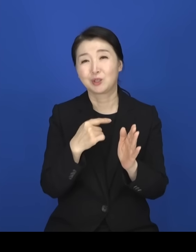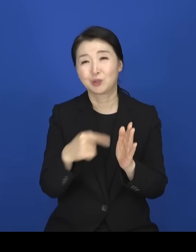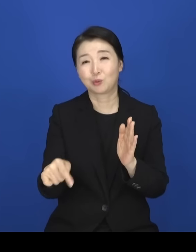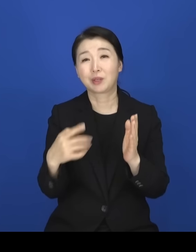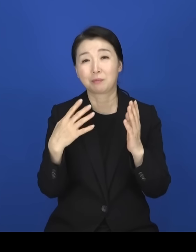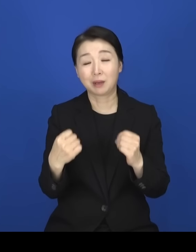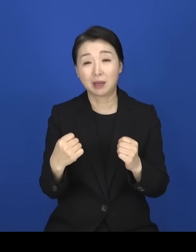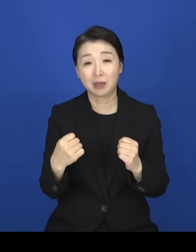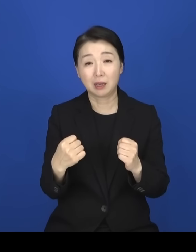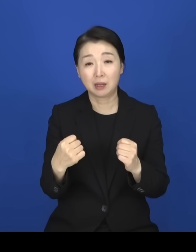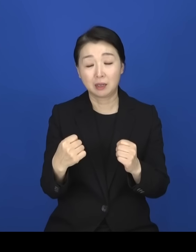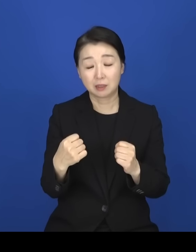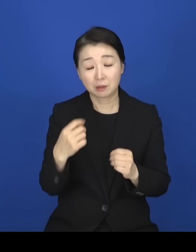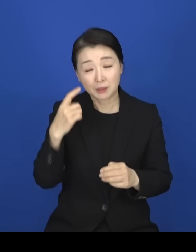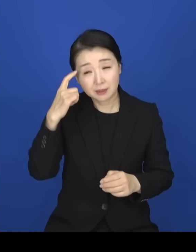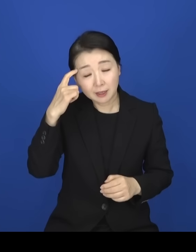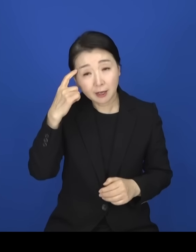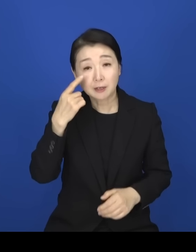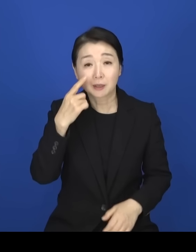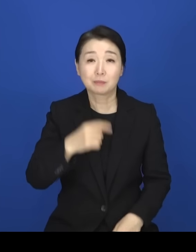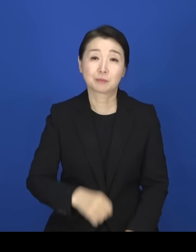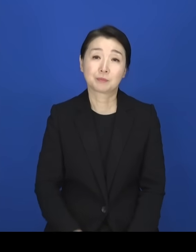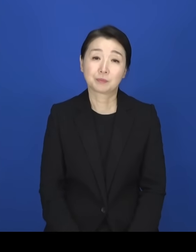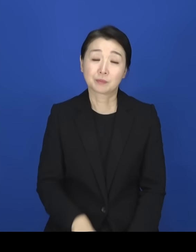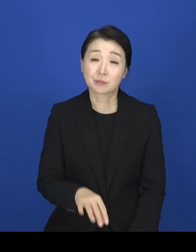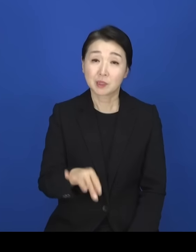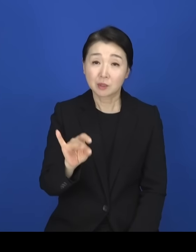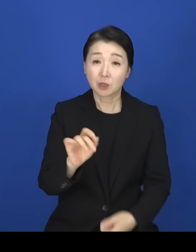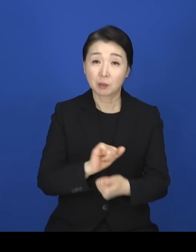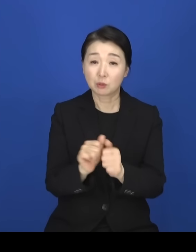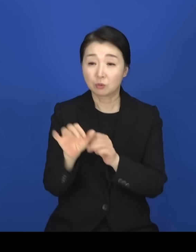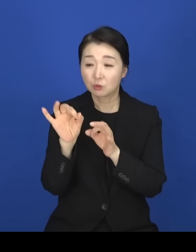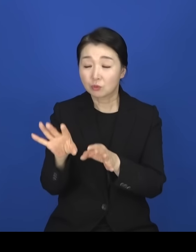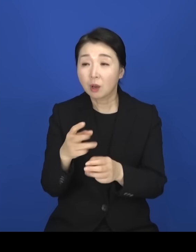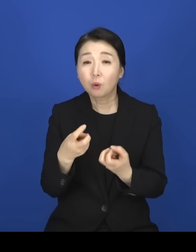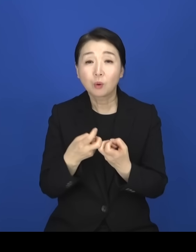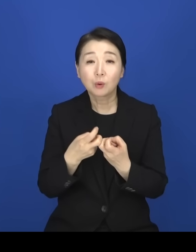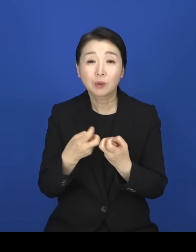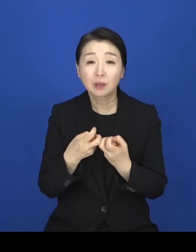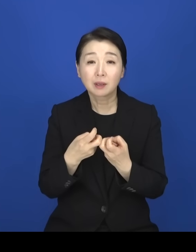그걸 한번 세월을 생각해 봤는데 처음에 제가 주식을 어떻게 했나 했더니